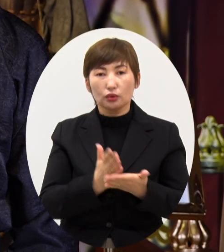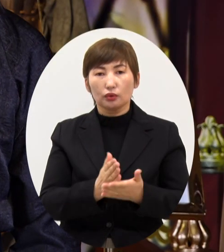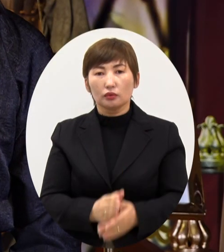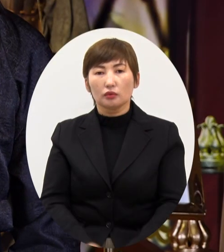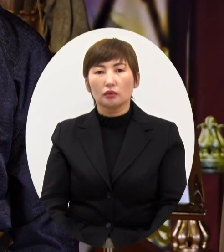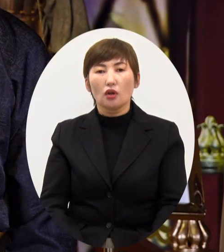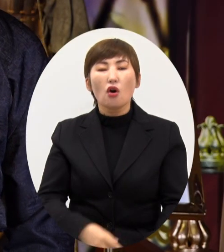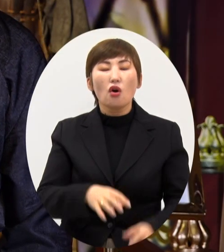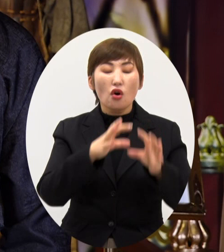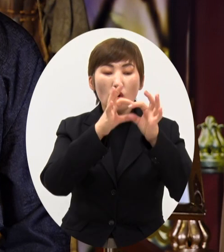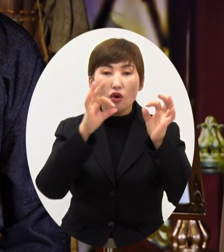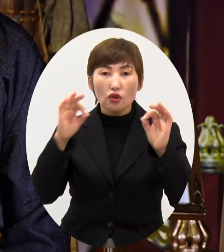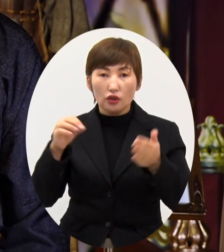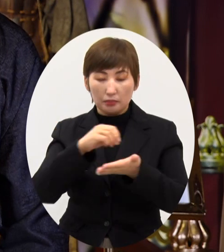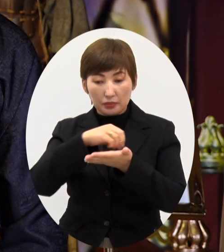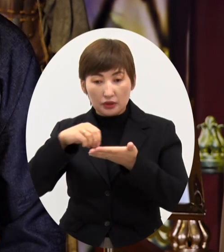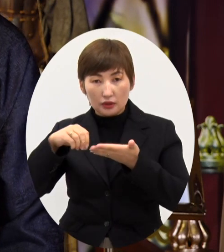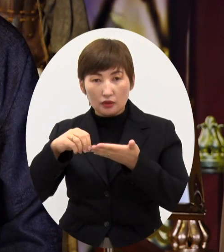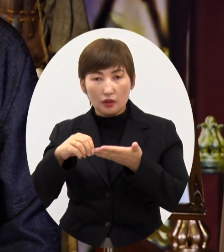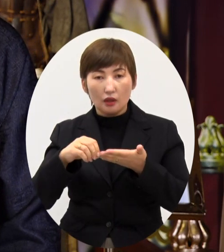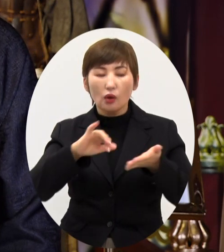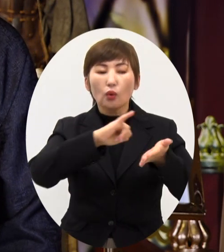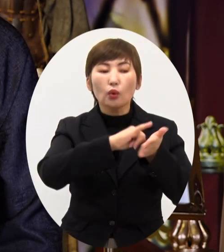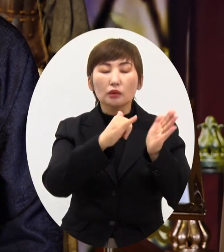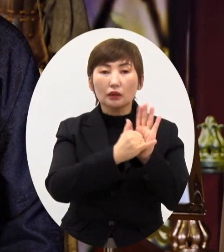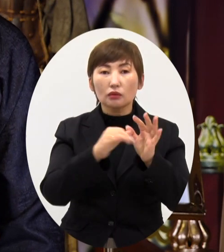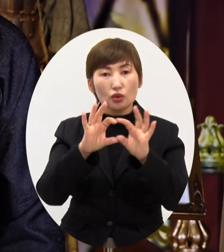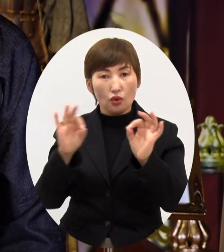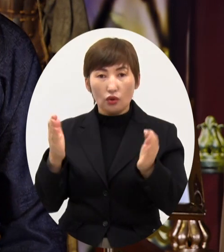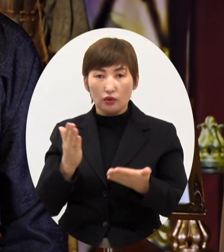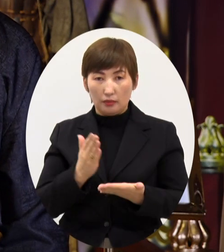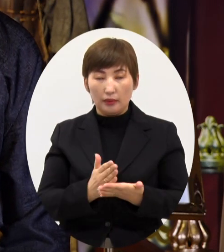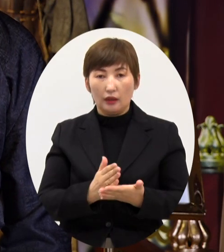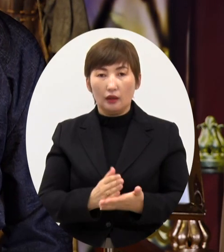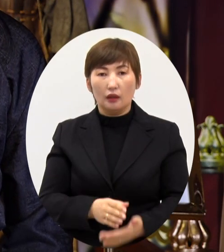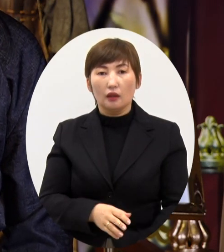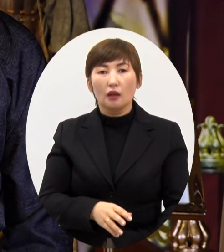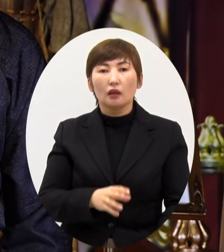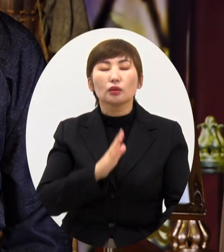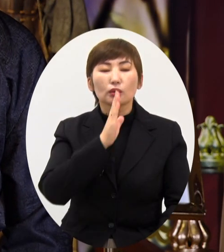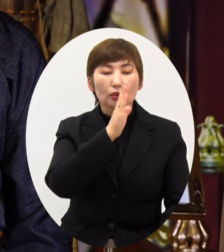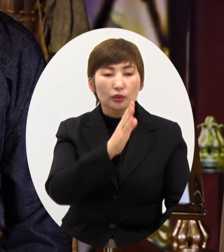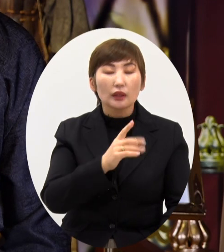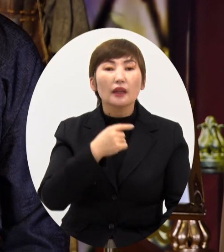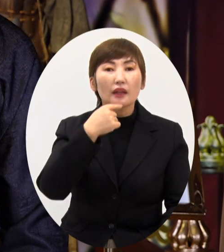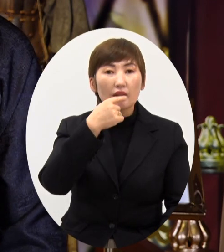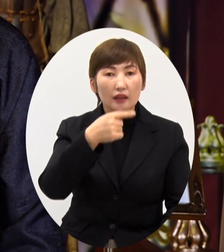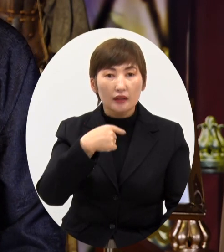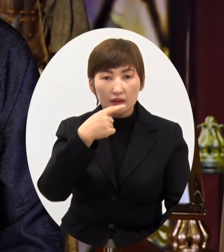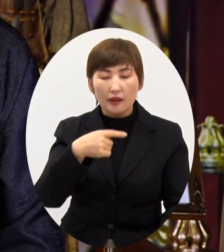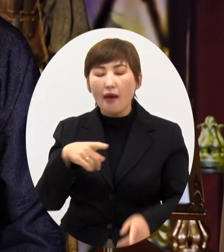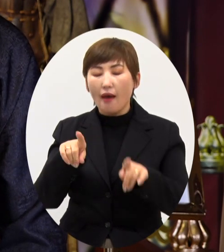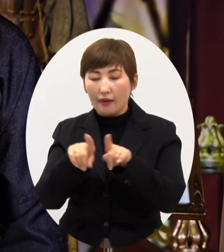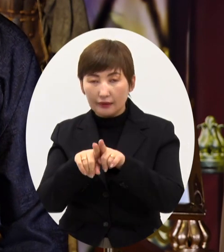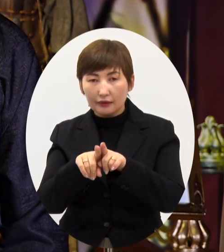ижил дуудлагатай үгс нь өөрөөр бичигддэг, өөрөөр утга илэрхийлдэг. За, дуудлага нь ижил үгсийг